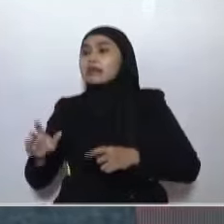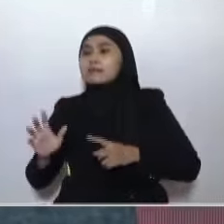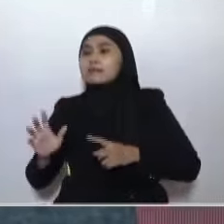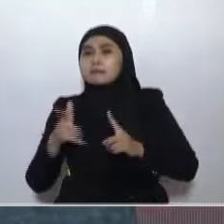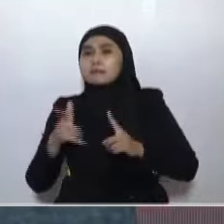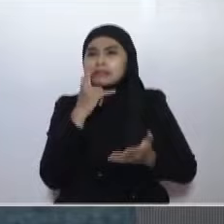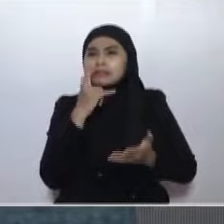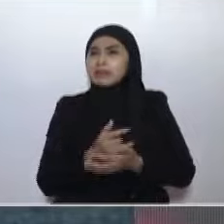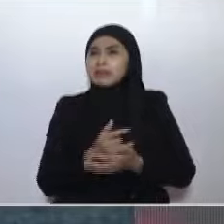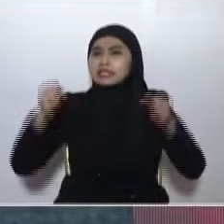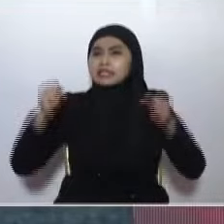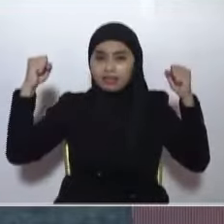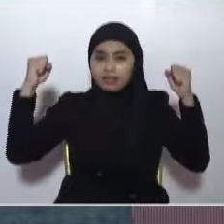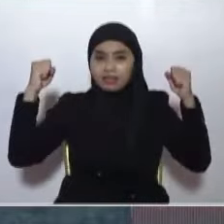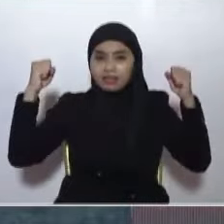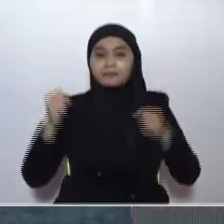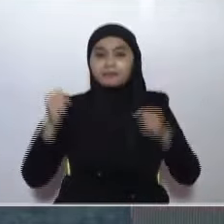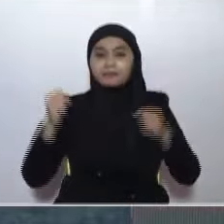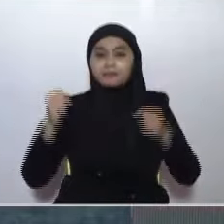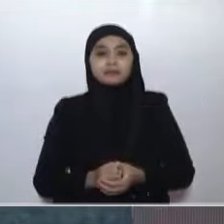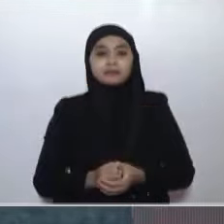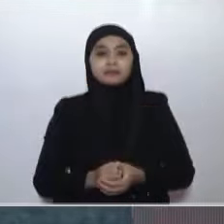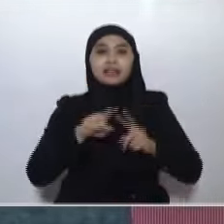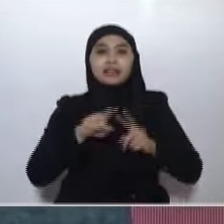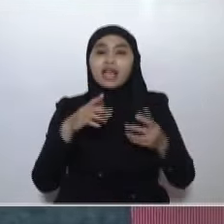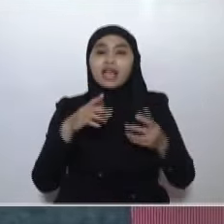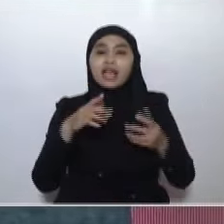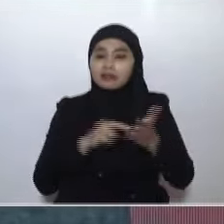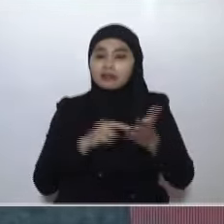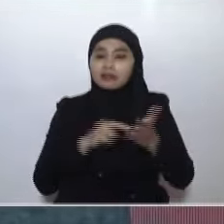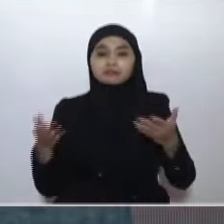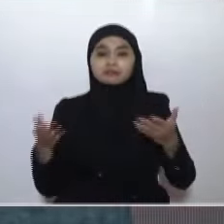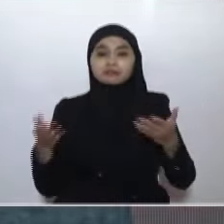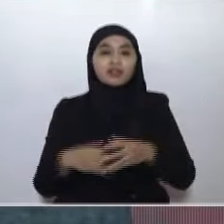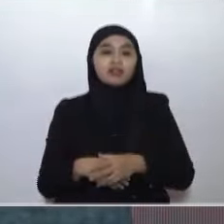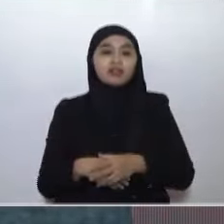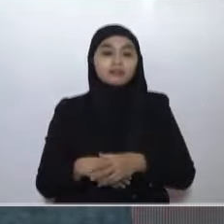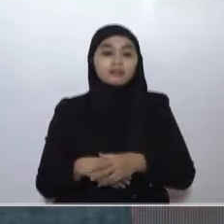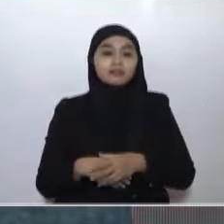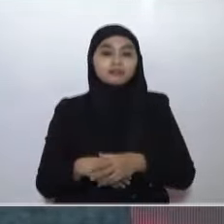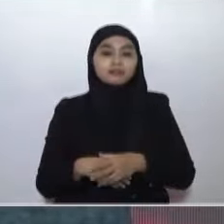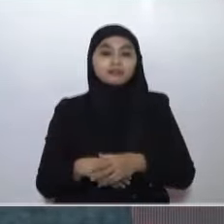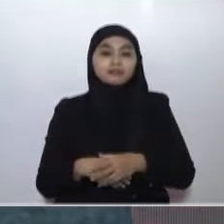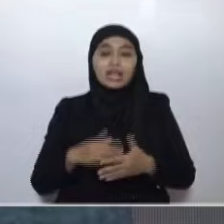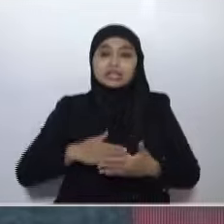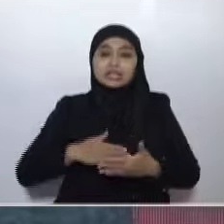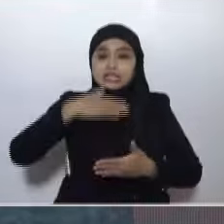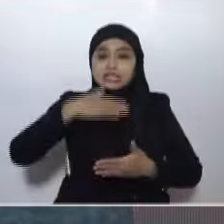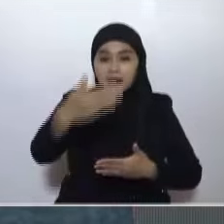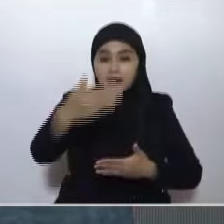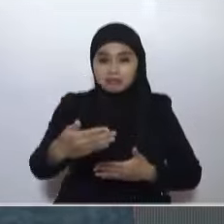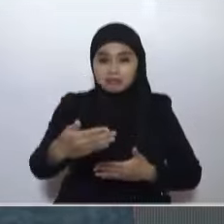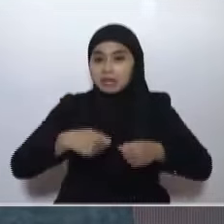itu engarsongtulodo Ino mangunkarso tuturi Handayani yang artinya di depan memberi